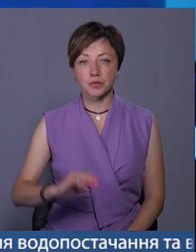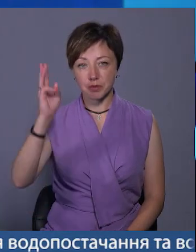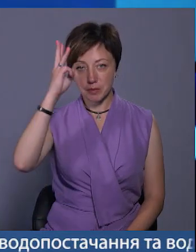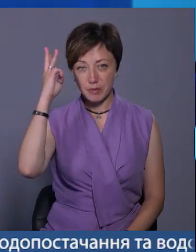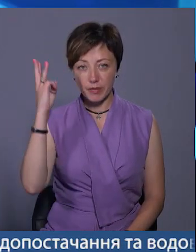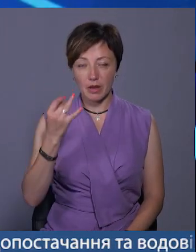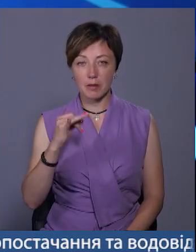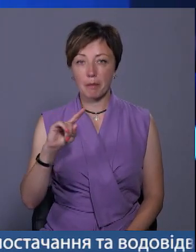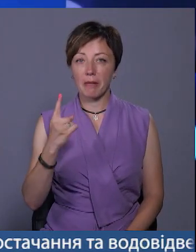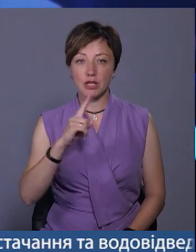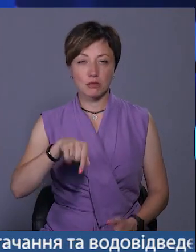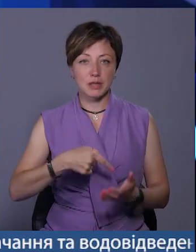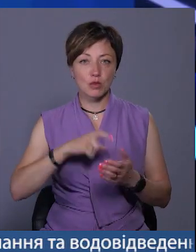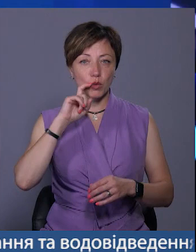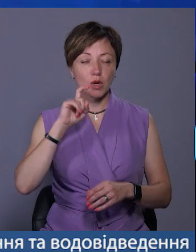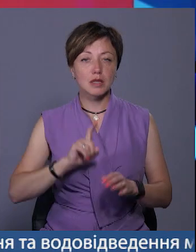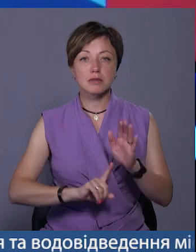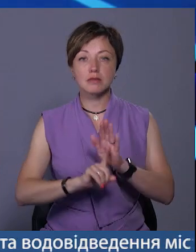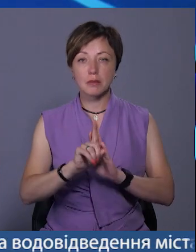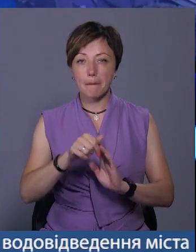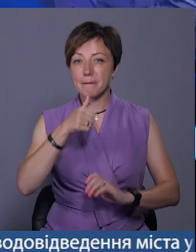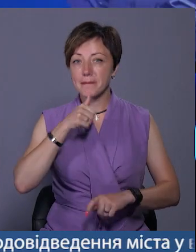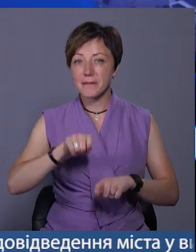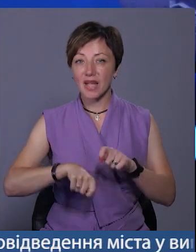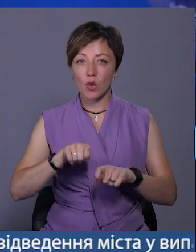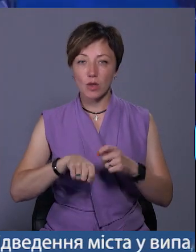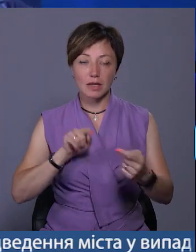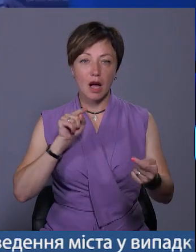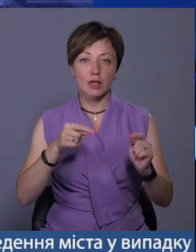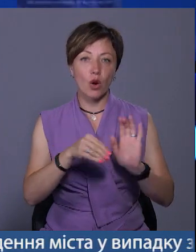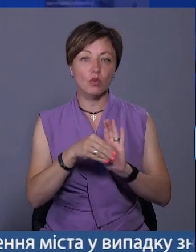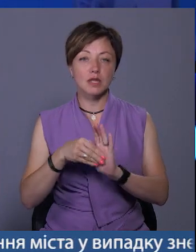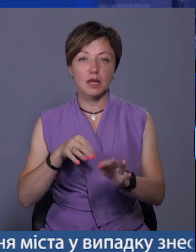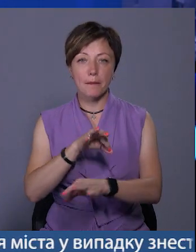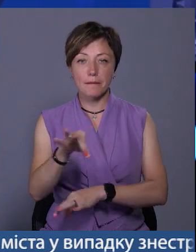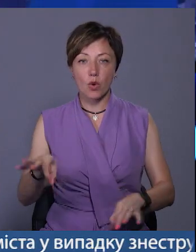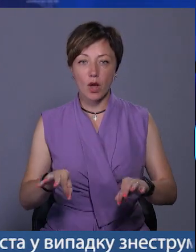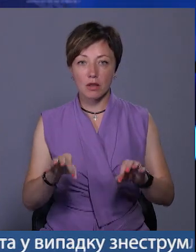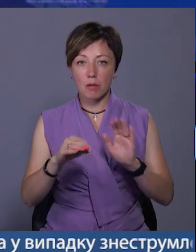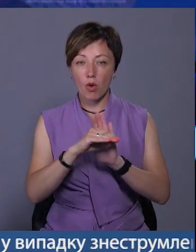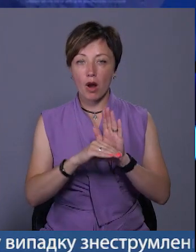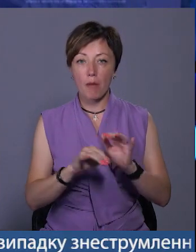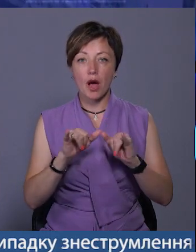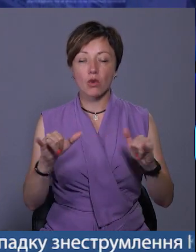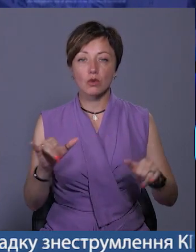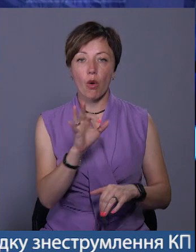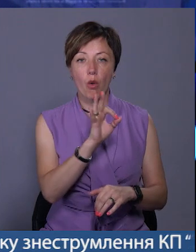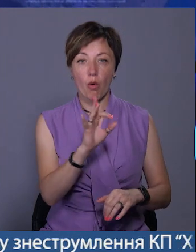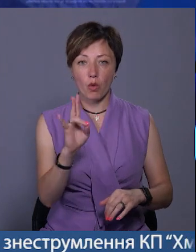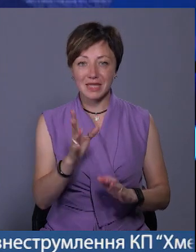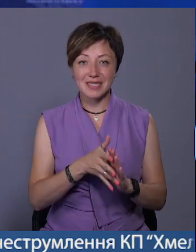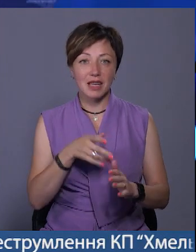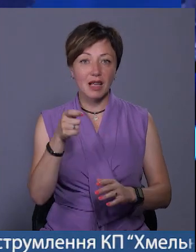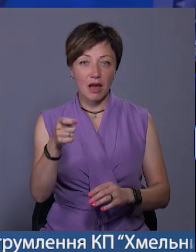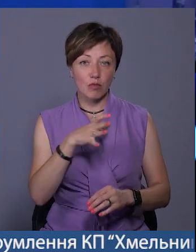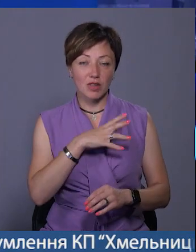Хмельницький став першим містом України, де стартував пілотний антикорупційний проєкт програми розвитку ООН. Заявки на участь у